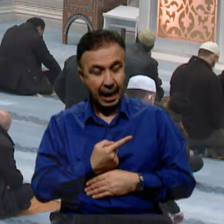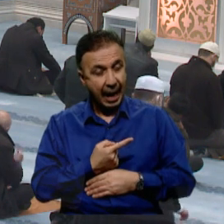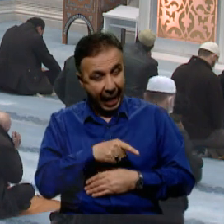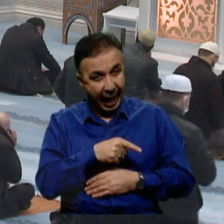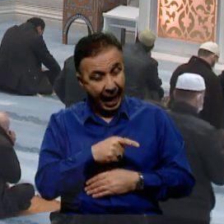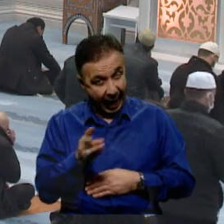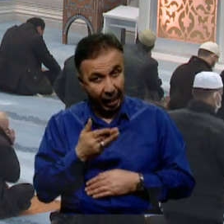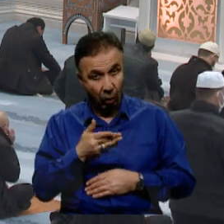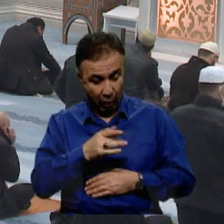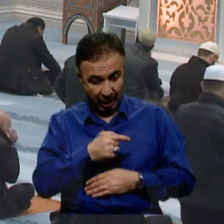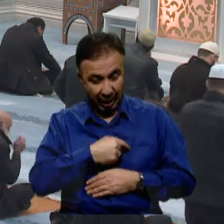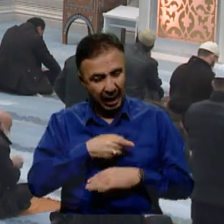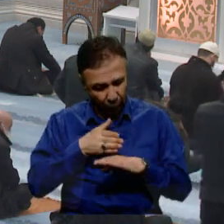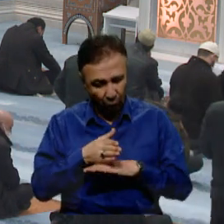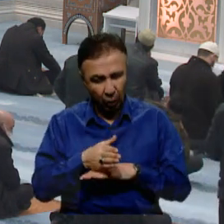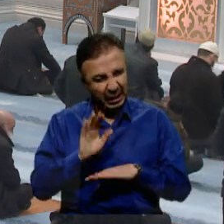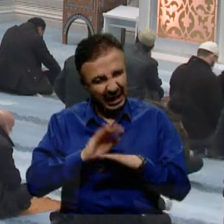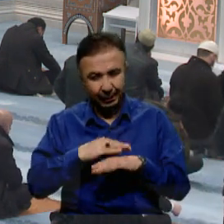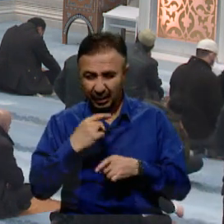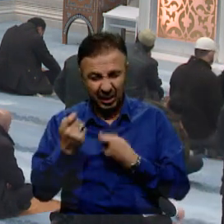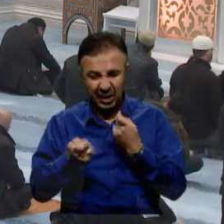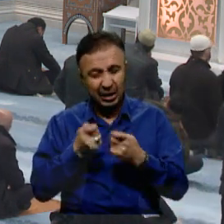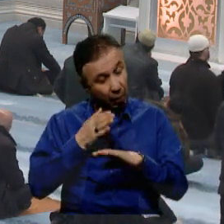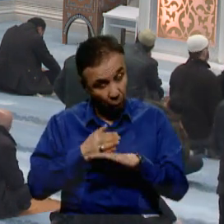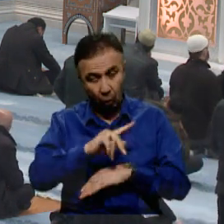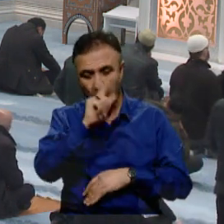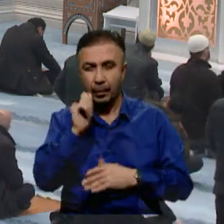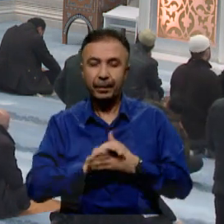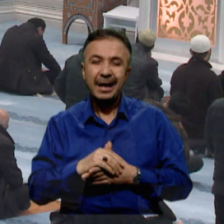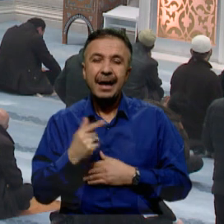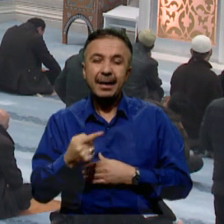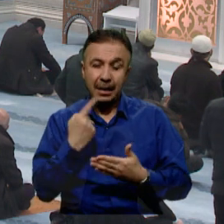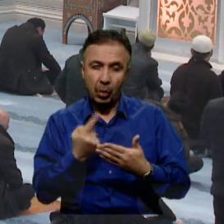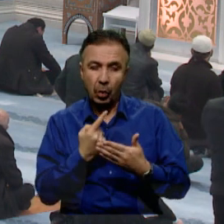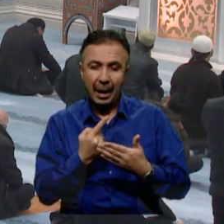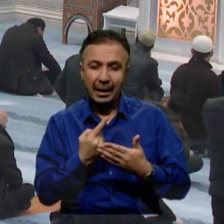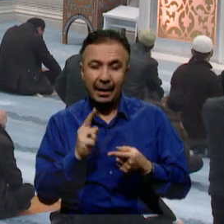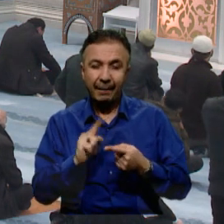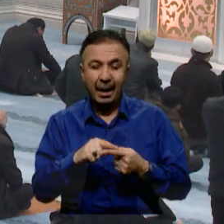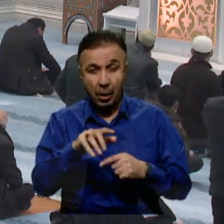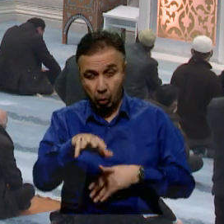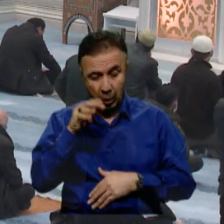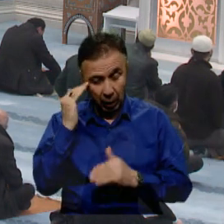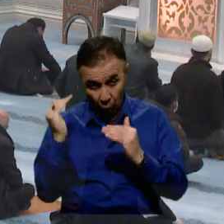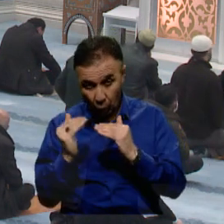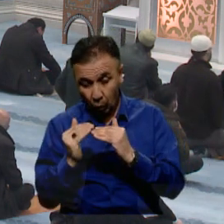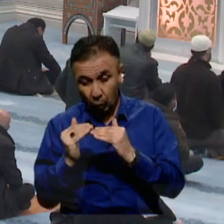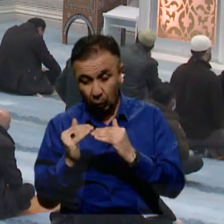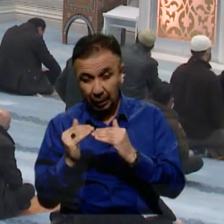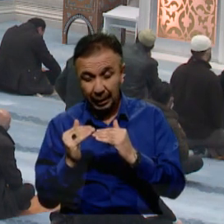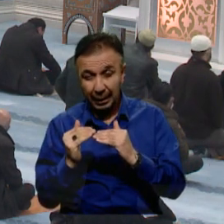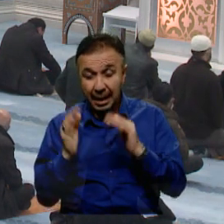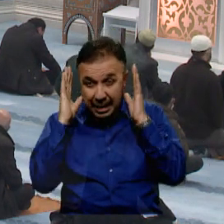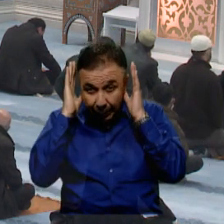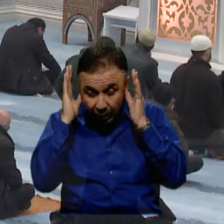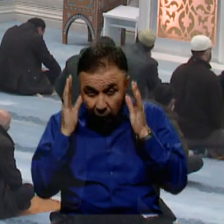doğruysa yaptıklarınız doğru mu? Hani bir de Kur'an ve sünnet ölçüsüne uygun namaz kılıyor musunuz?